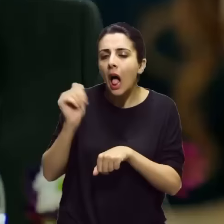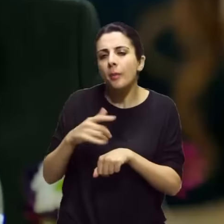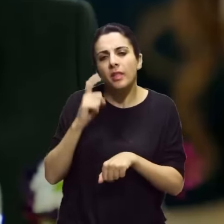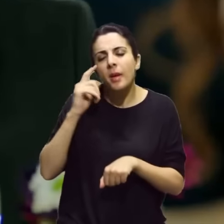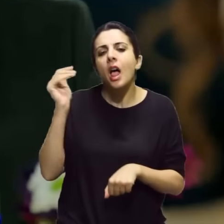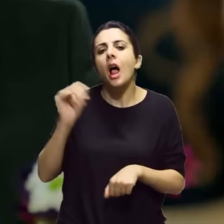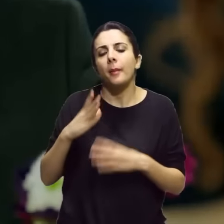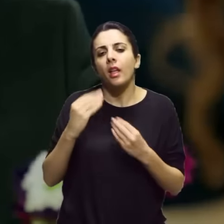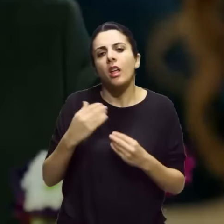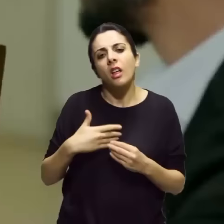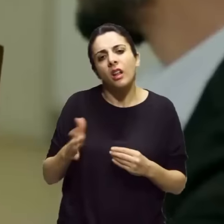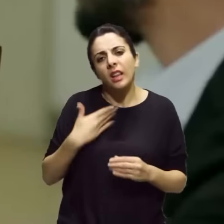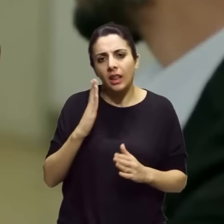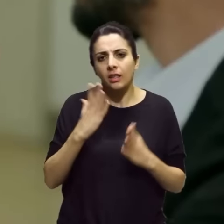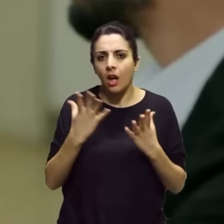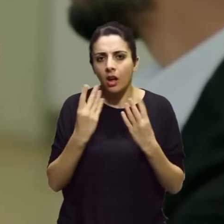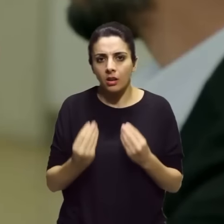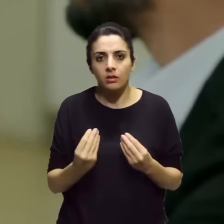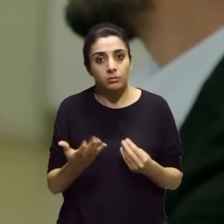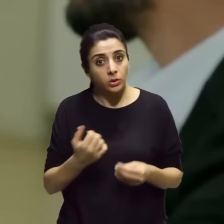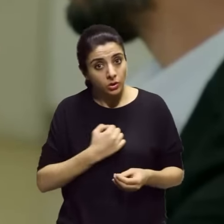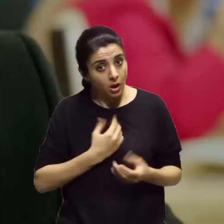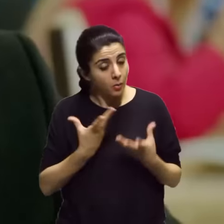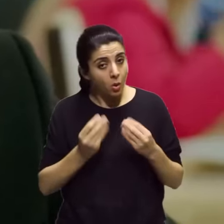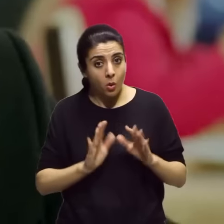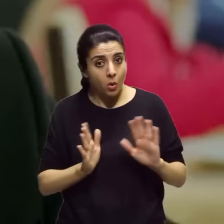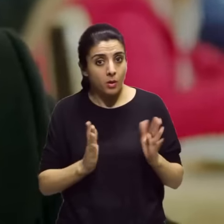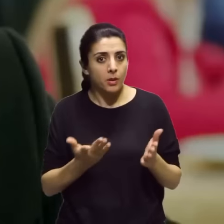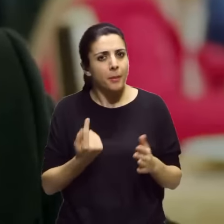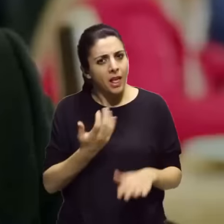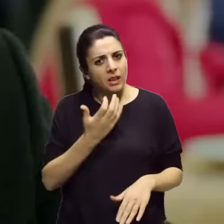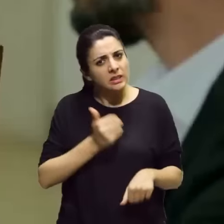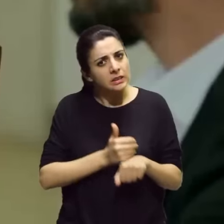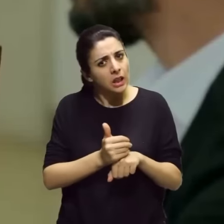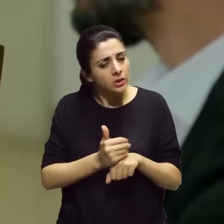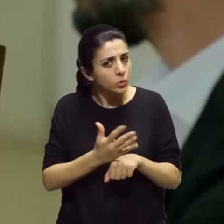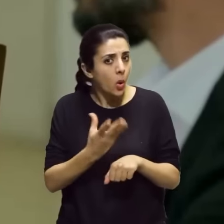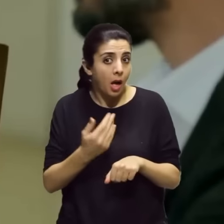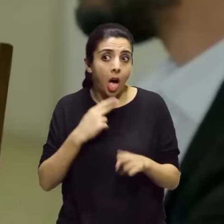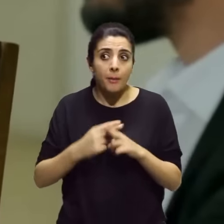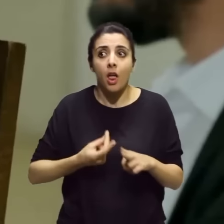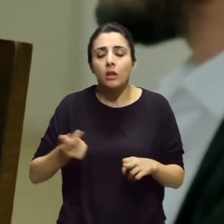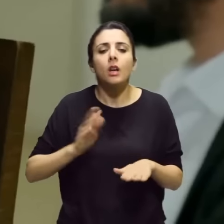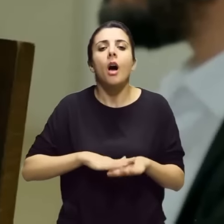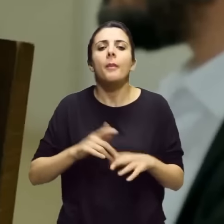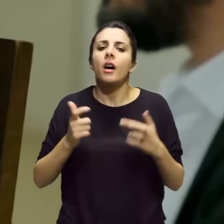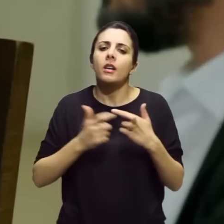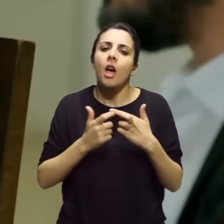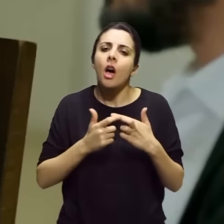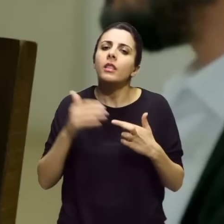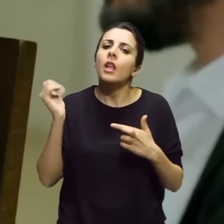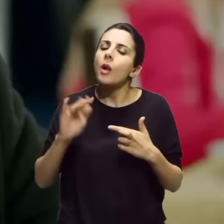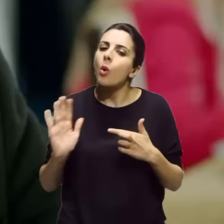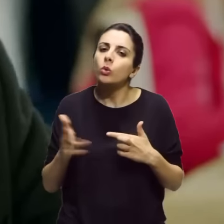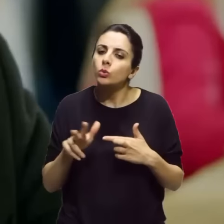zaten gelmez. Kalkalım gidelim en iyisi ya. Canım olur mu hiç öyle şey? Birazcık geç kaldı diye hemen gidilir mi? Hem Reyhan